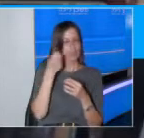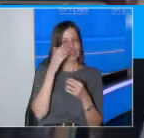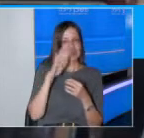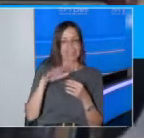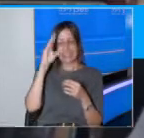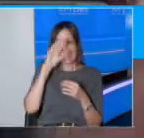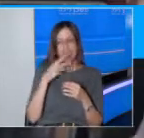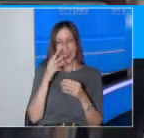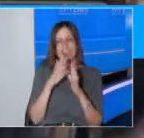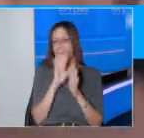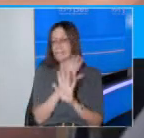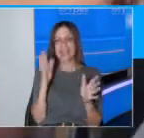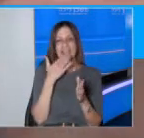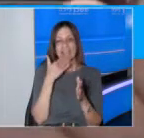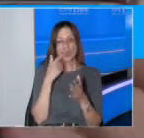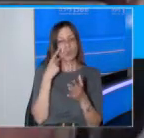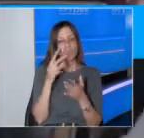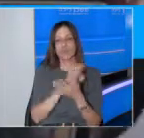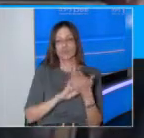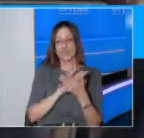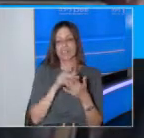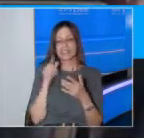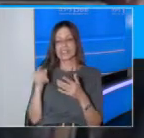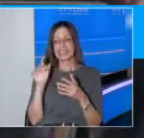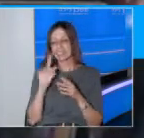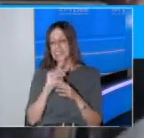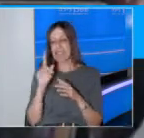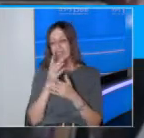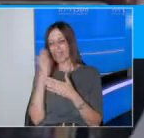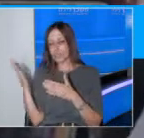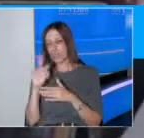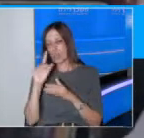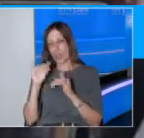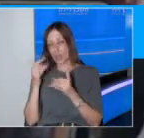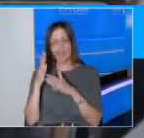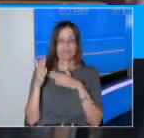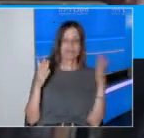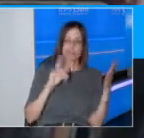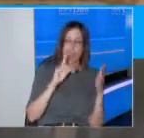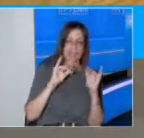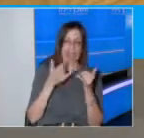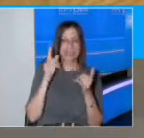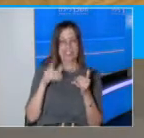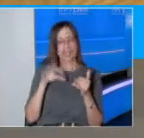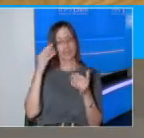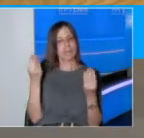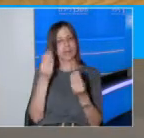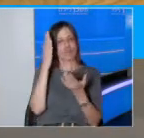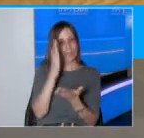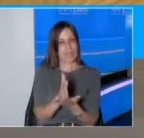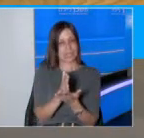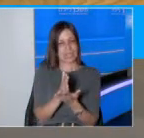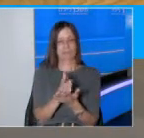יהדות ושום דבר. שמואל, לפני שנסיים, אני רוצה... הקיצוניות הזאת לא נכונה, והקיצוניות הזאת לא נכונה. לפני שנסיים, חברים, העניין של